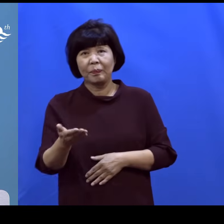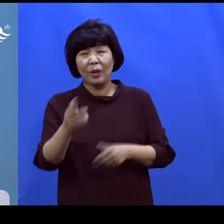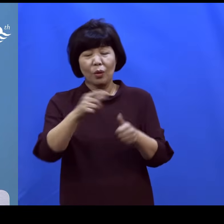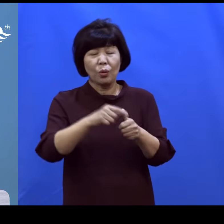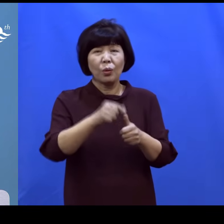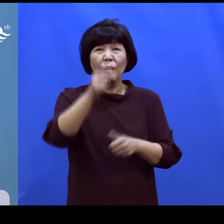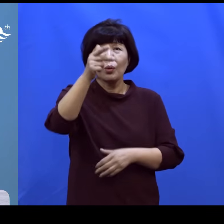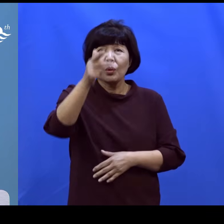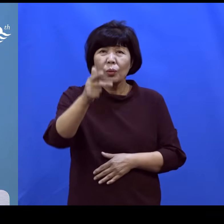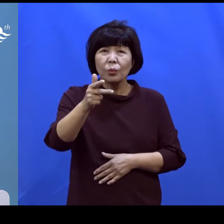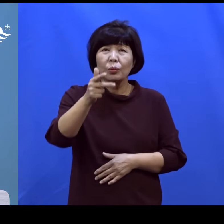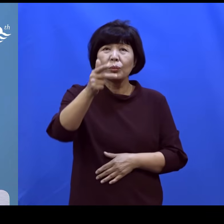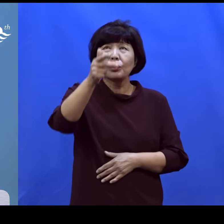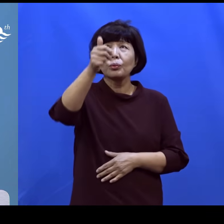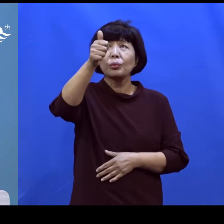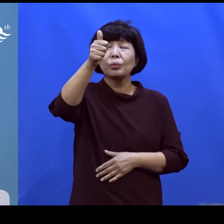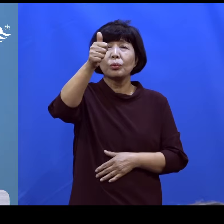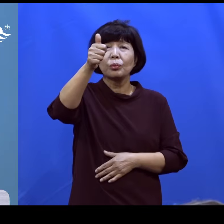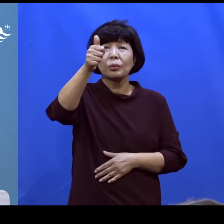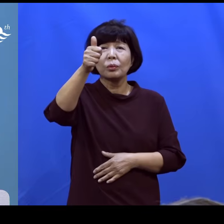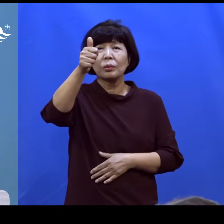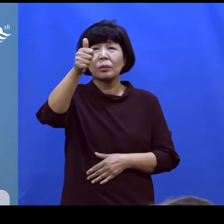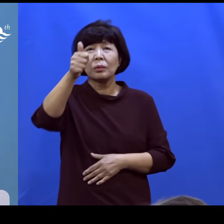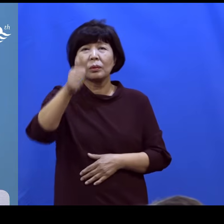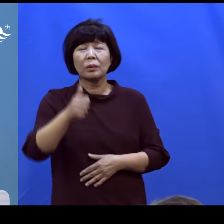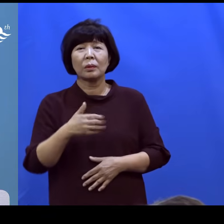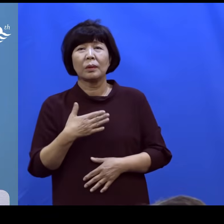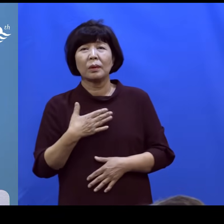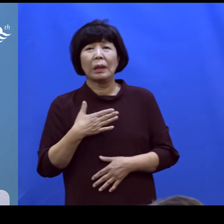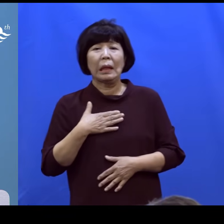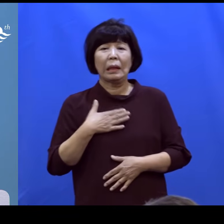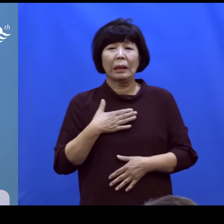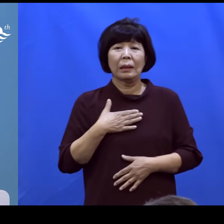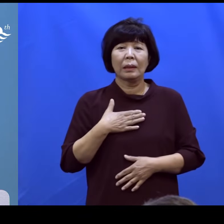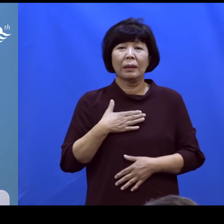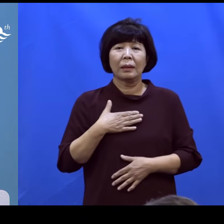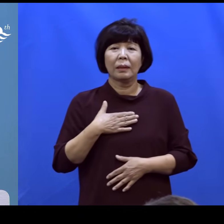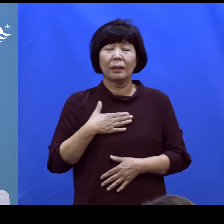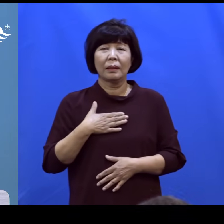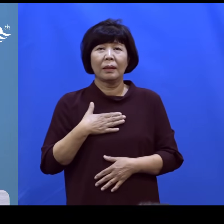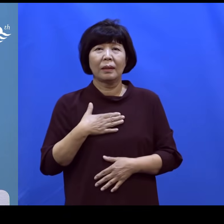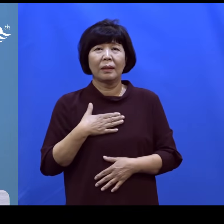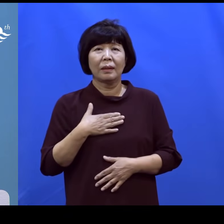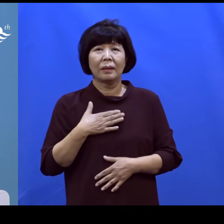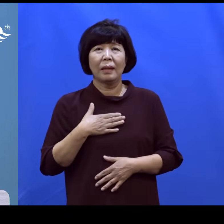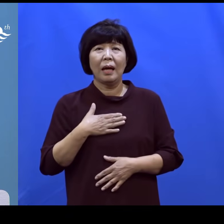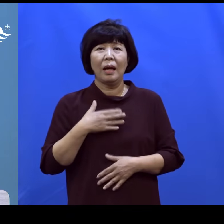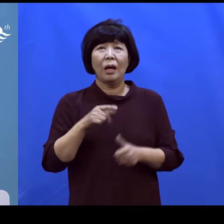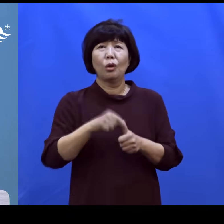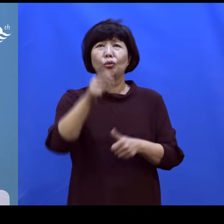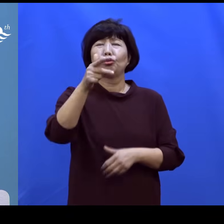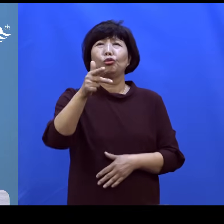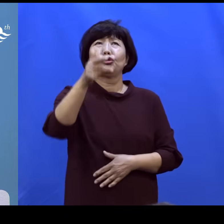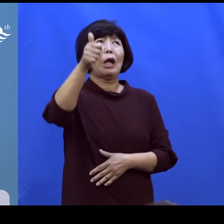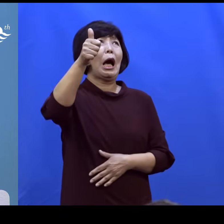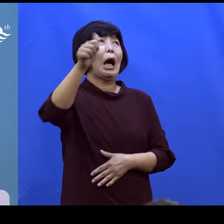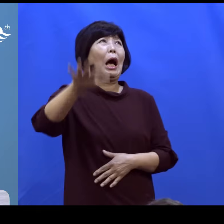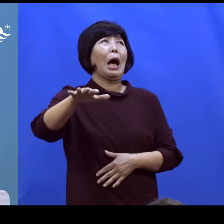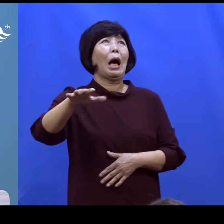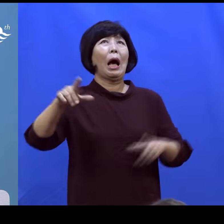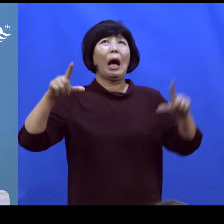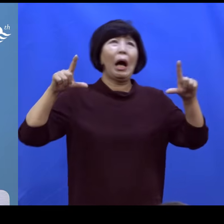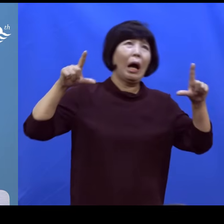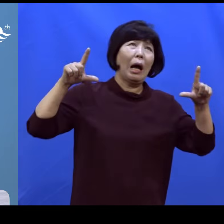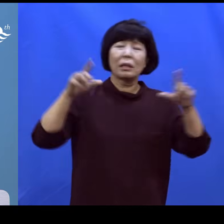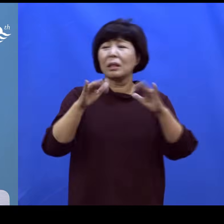메시아 신드롬이라는 게 있어요. 누군가 자기가 메시아라고 하는 이 메시아 의식을 가지는 사람들이 있어요. 여러분,